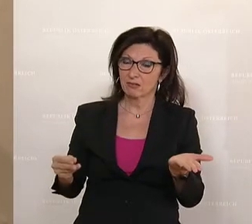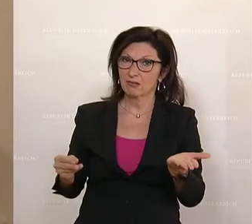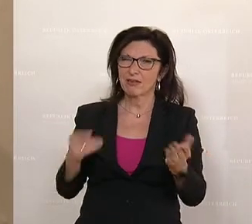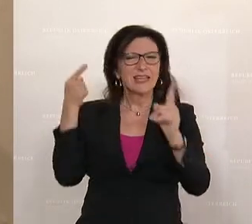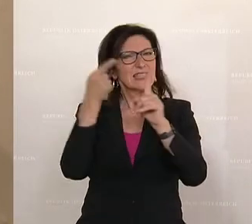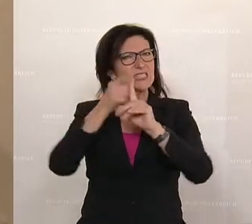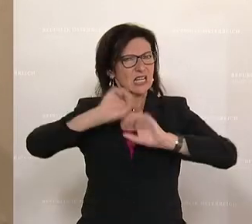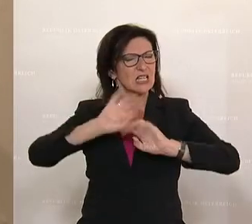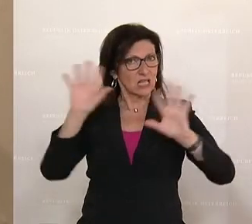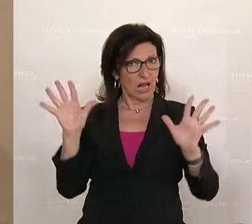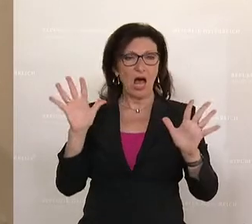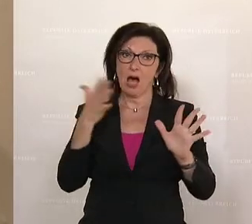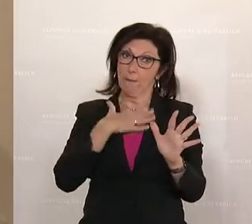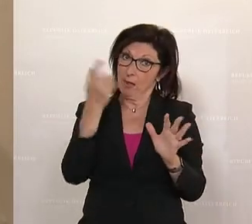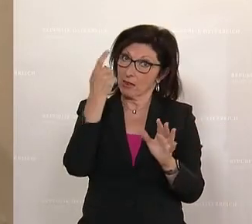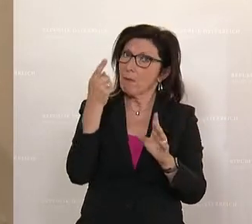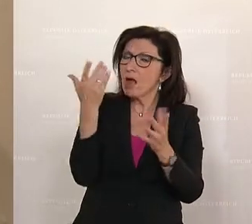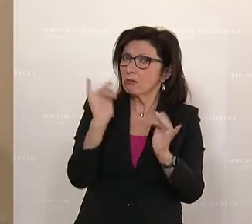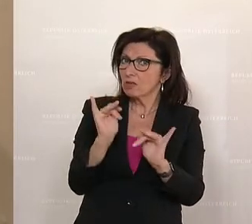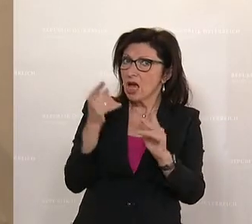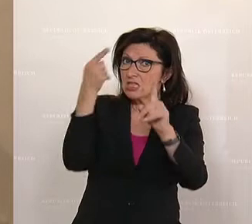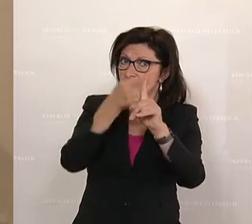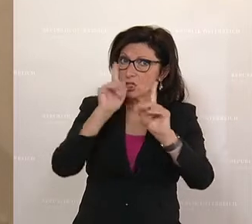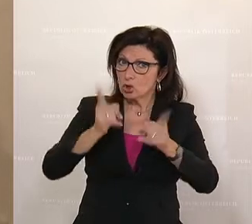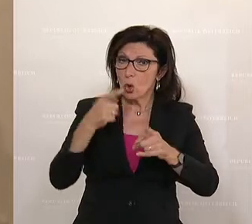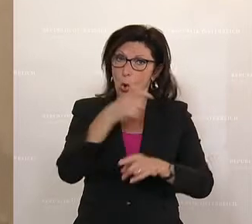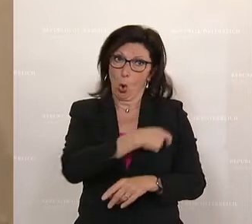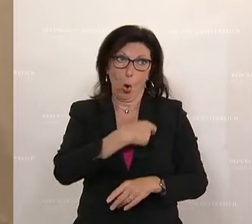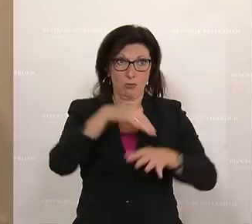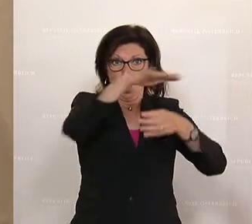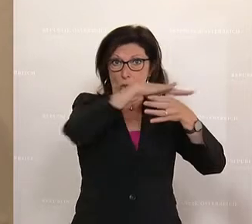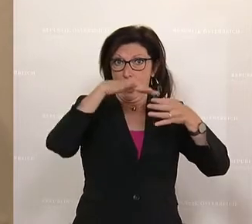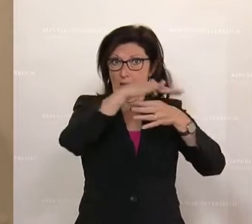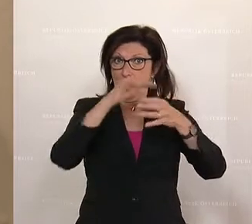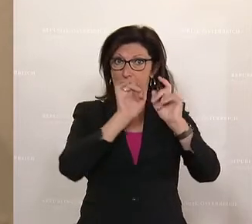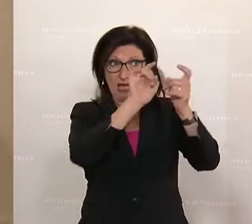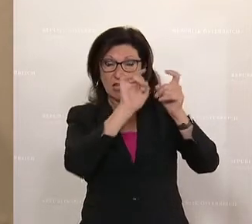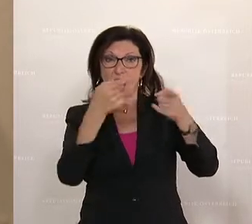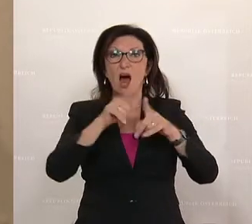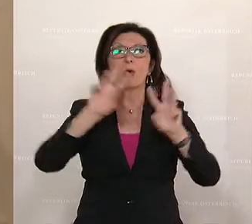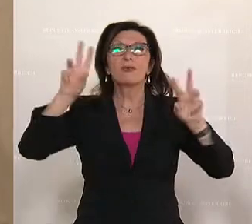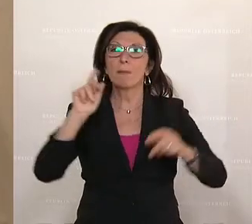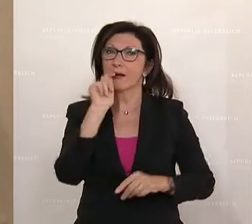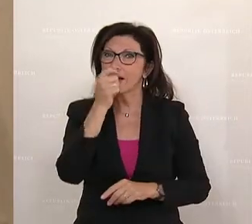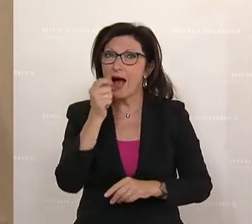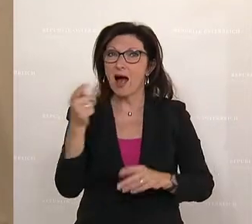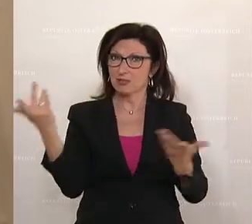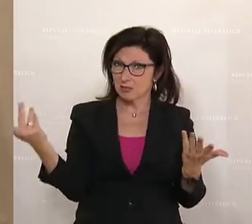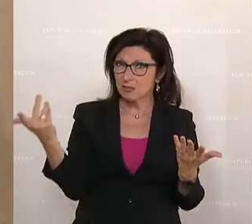nachvollziehbar, aus meiner Sicht auch anstrebenswert. Wir diskutieren das auch auf Kommissionsebene, zumindest auch bei dem Thema Gas an sich oder Merit